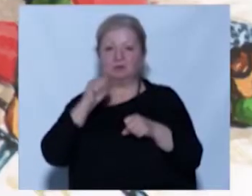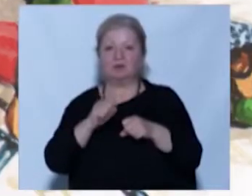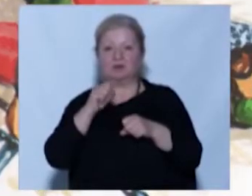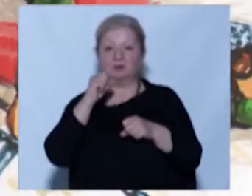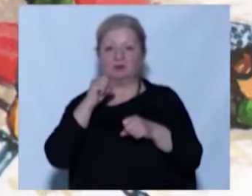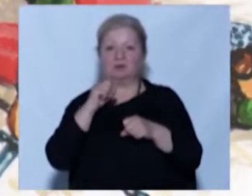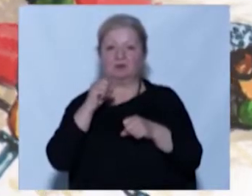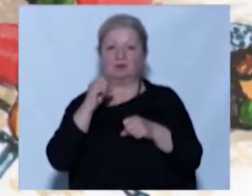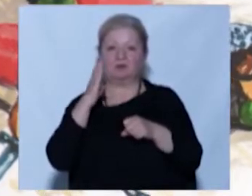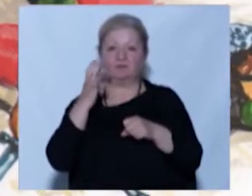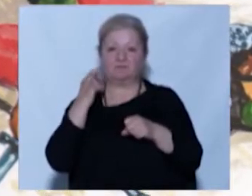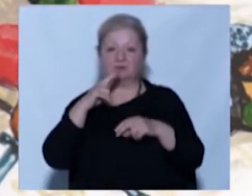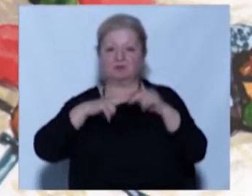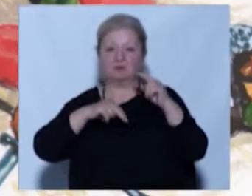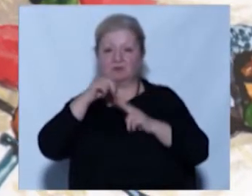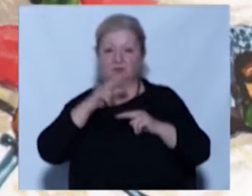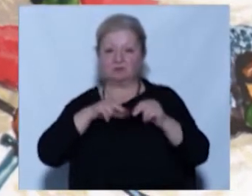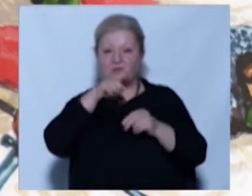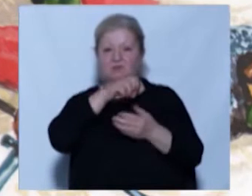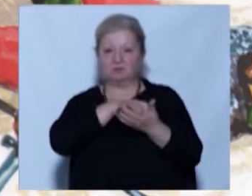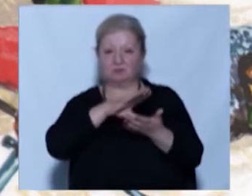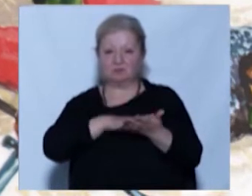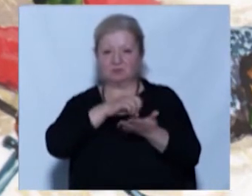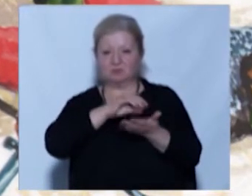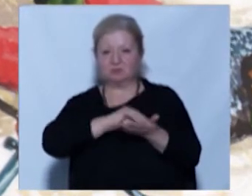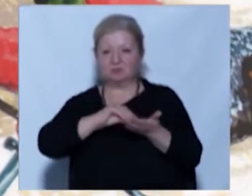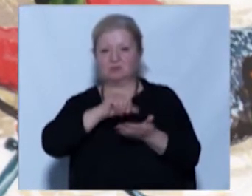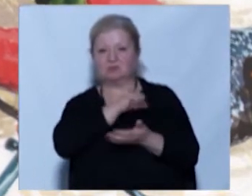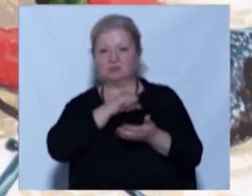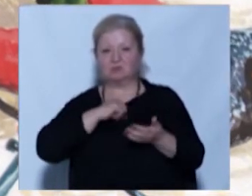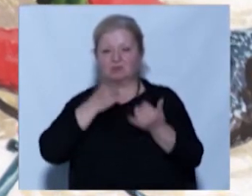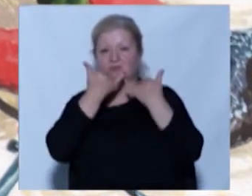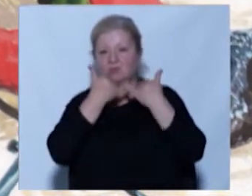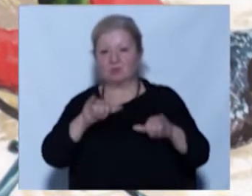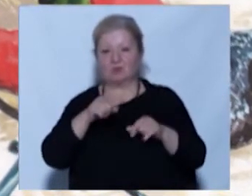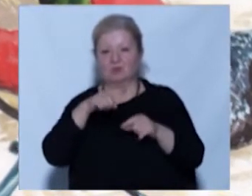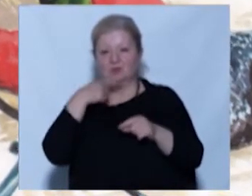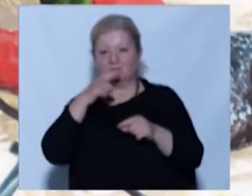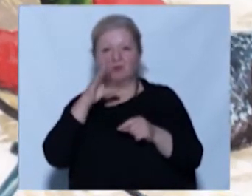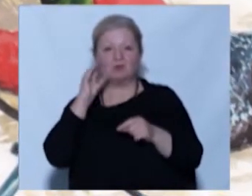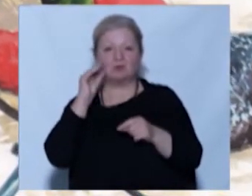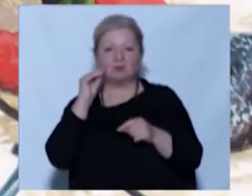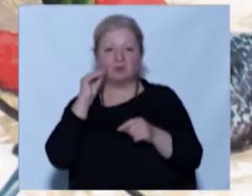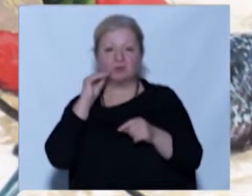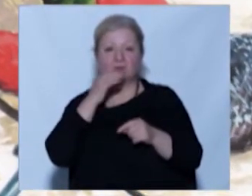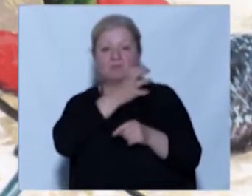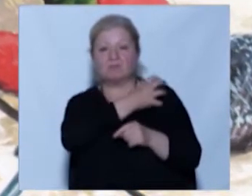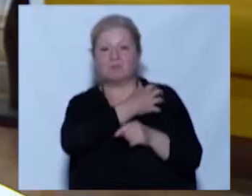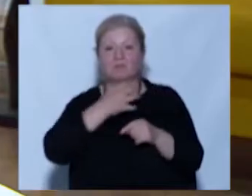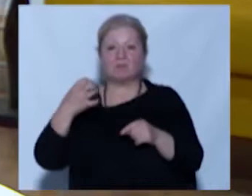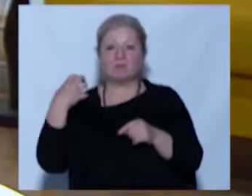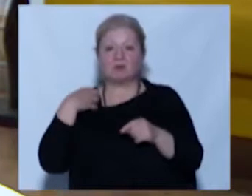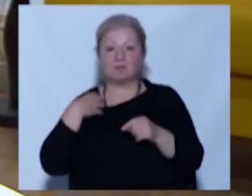აღმაშენებლის ისტორიკოსის მონათხრობი ერწუხის ბრძოლის შესახებ, რომელიც გაოცებულია და ამბობს, რომ